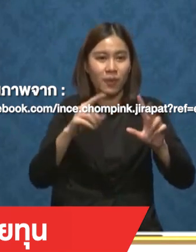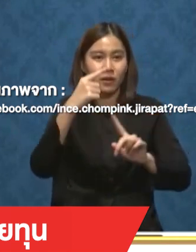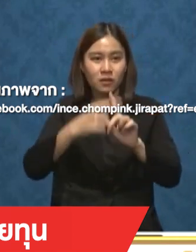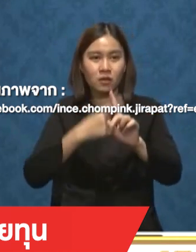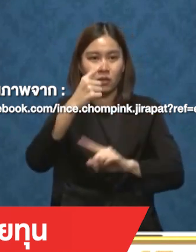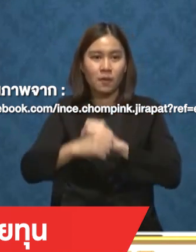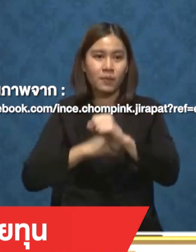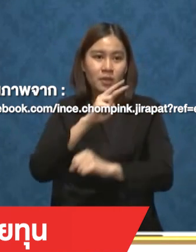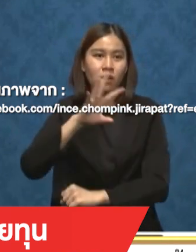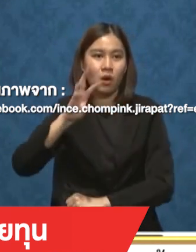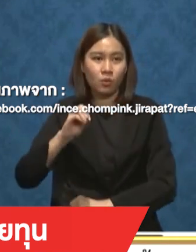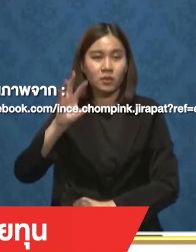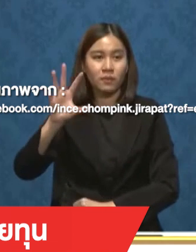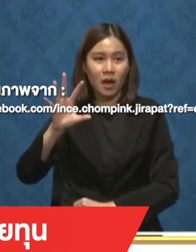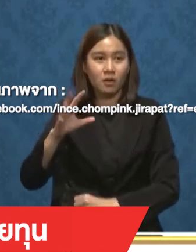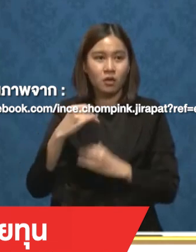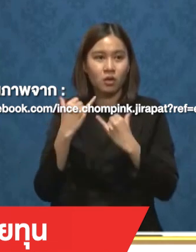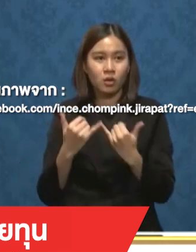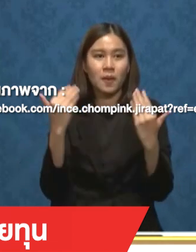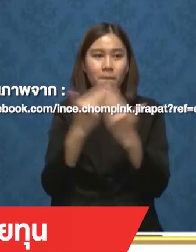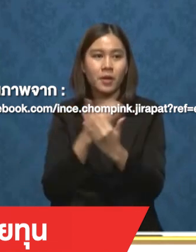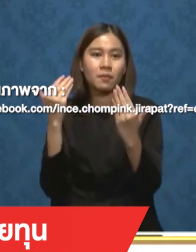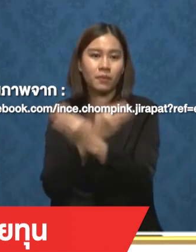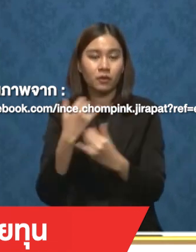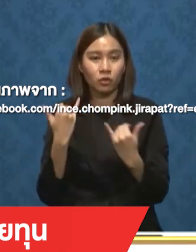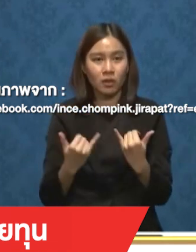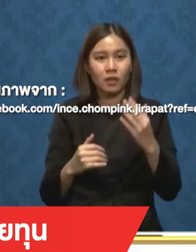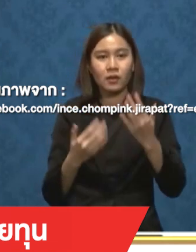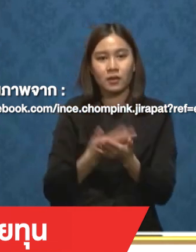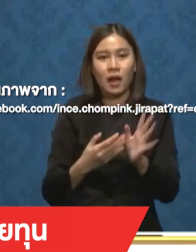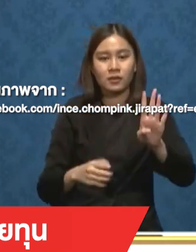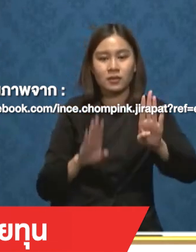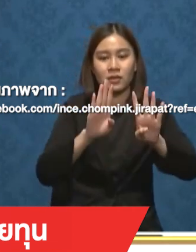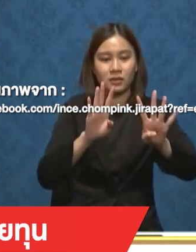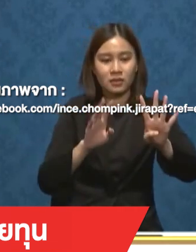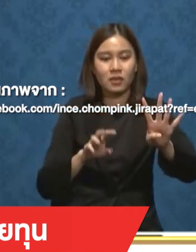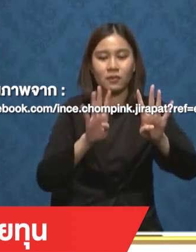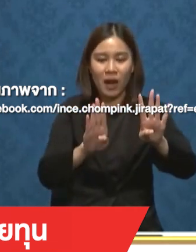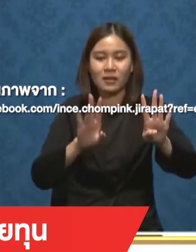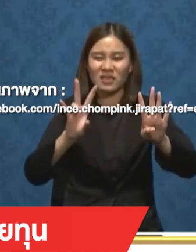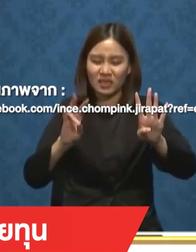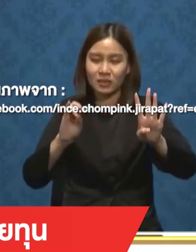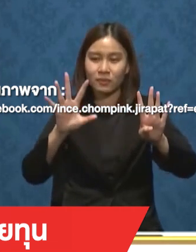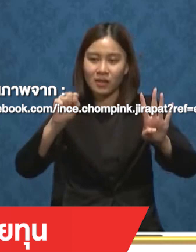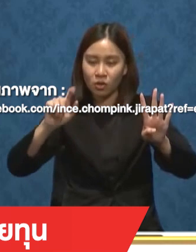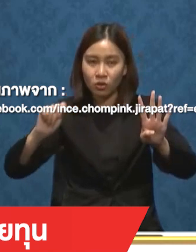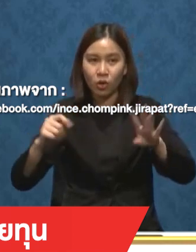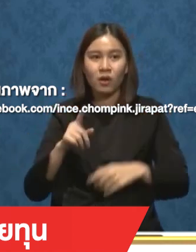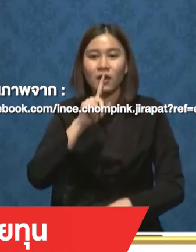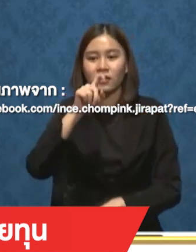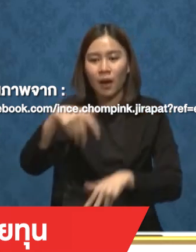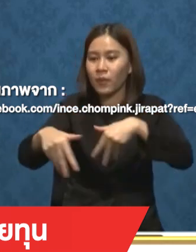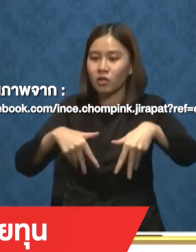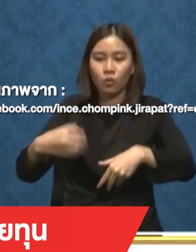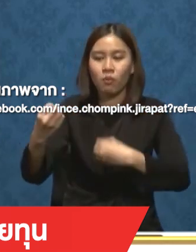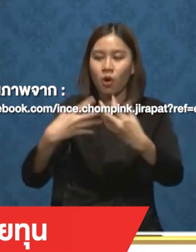คม 2.65 นะครับปรับไป ปรัมาเรๆ ปัจุบ 4.70 สตางถามประชาชนคนไหนครั เขาก็บอกว